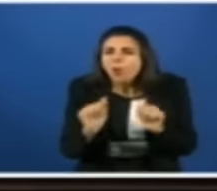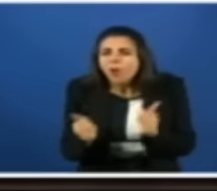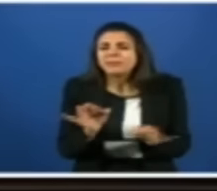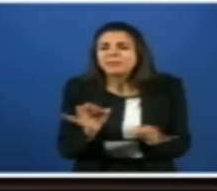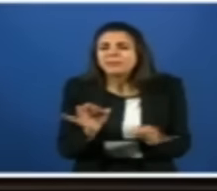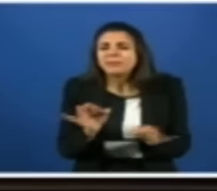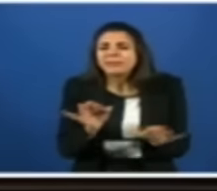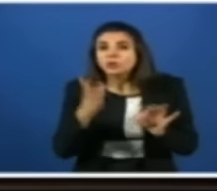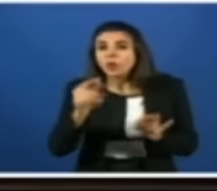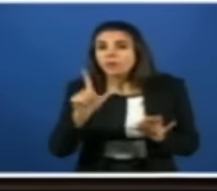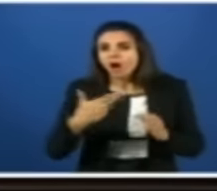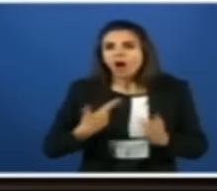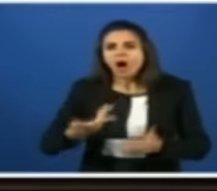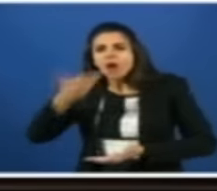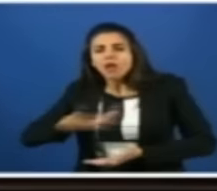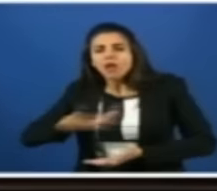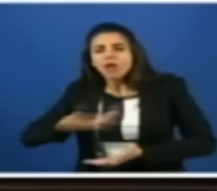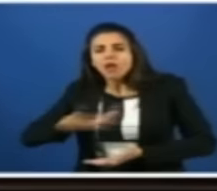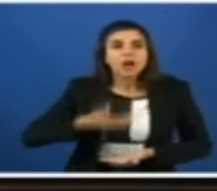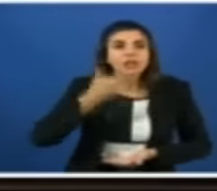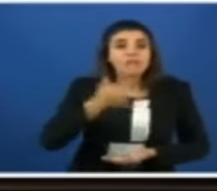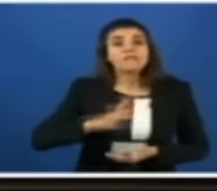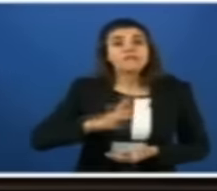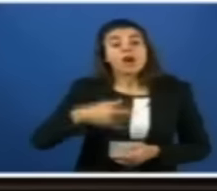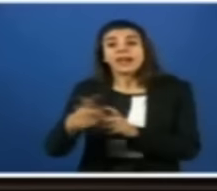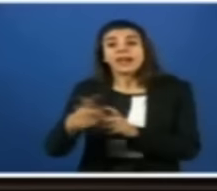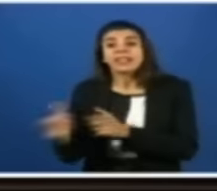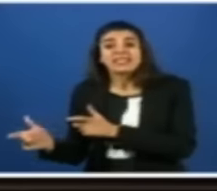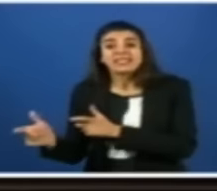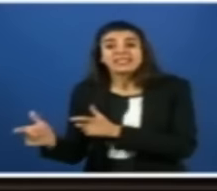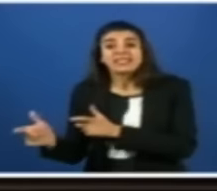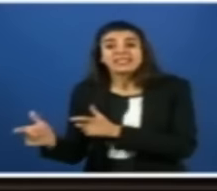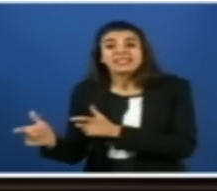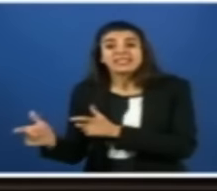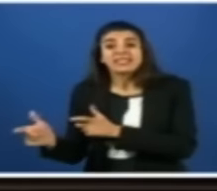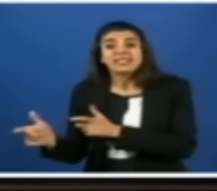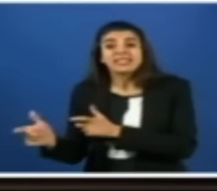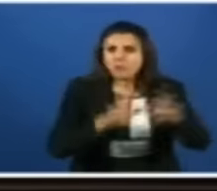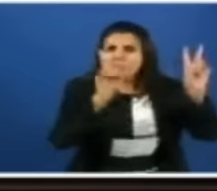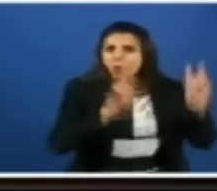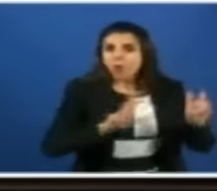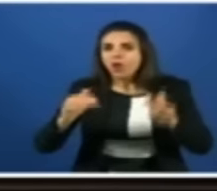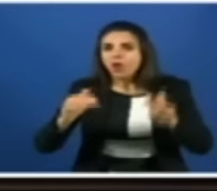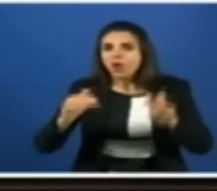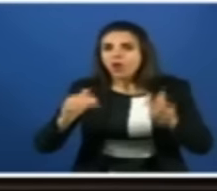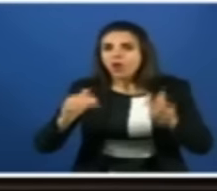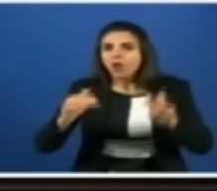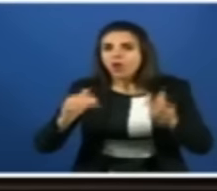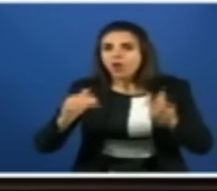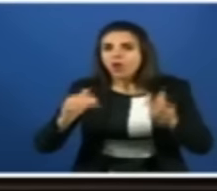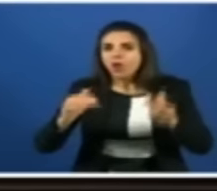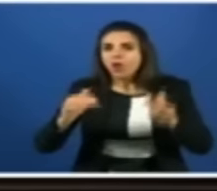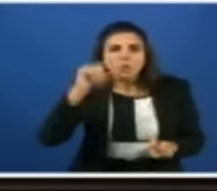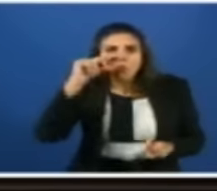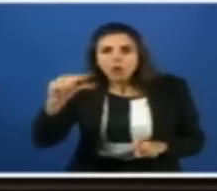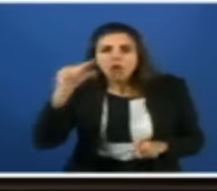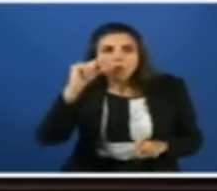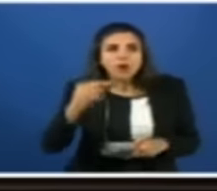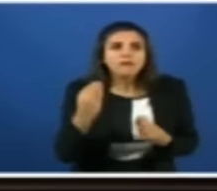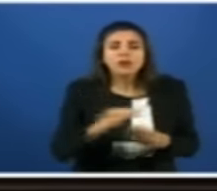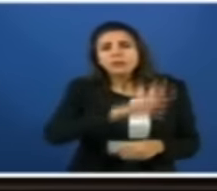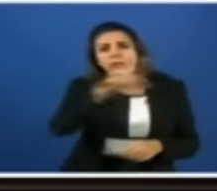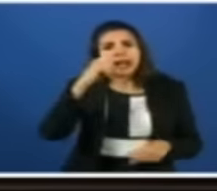sürekli işledik. Terör örgütleri konusunda uyarılarımızı yaptık.